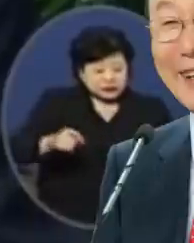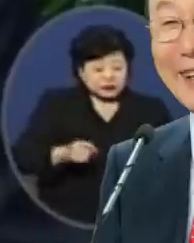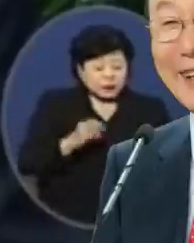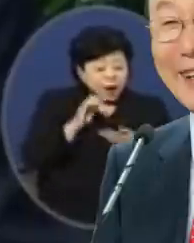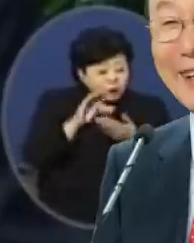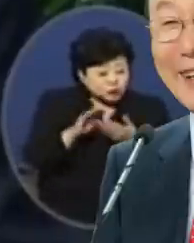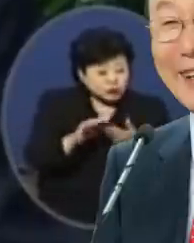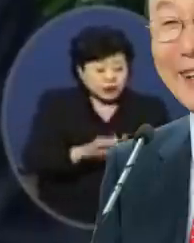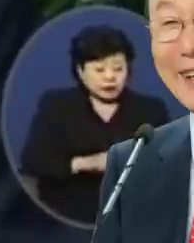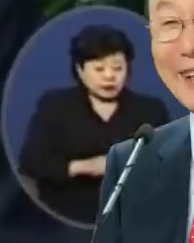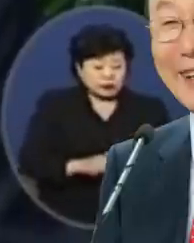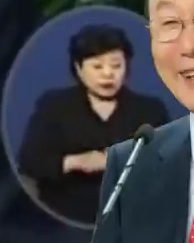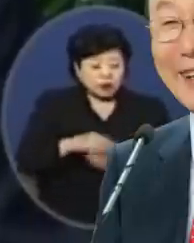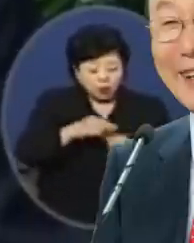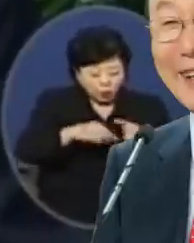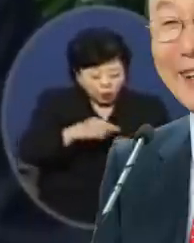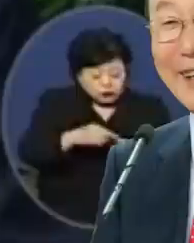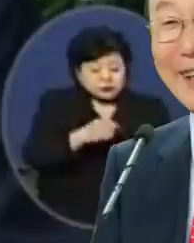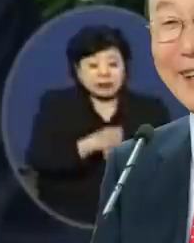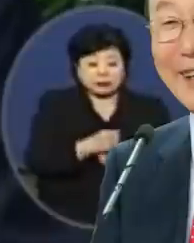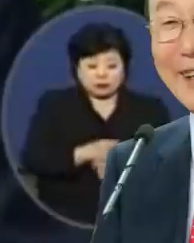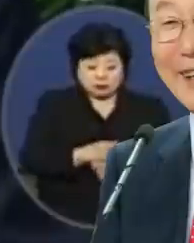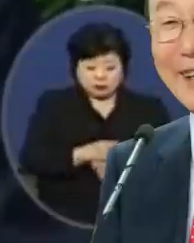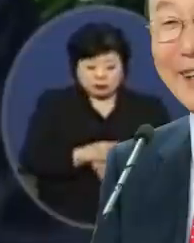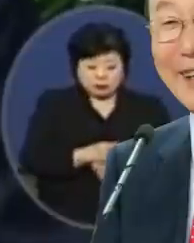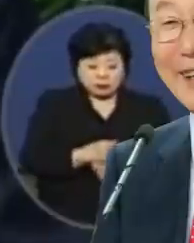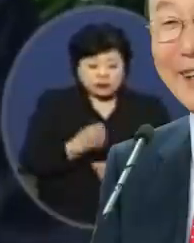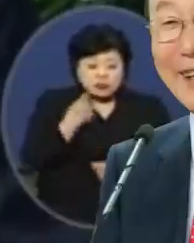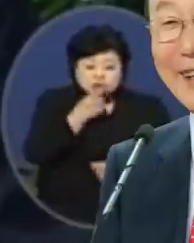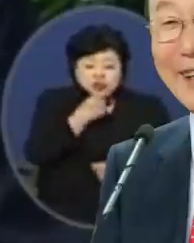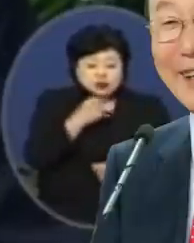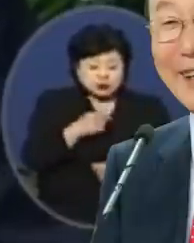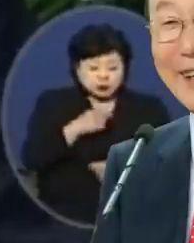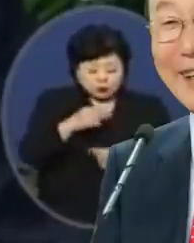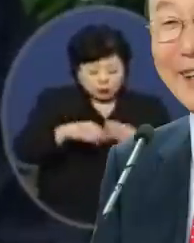있으면 고치가 되는 것입니다. 입으로.